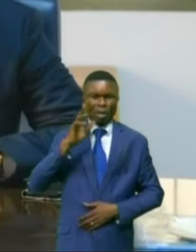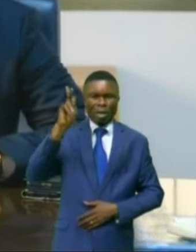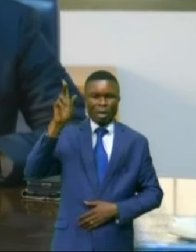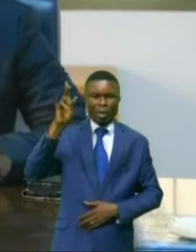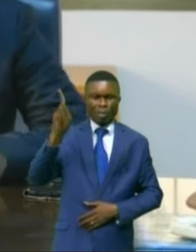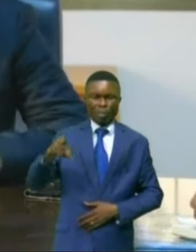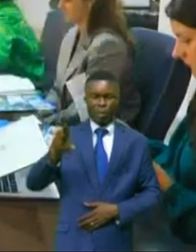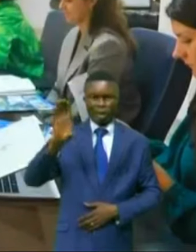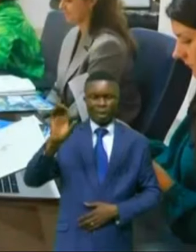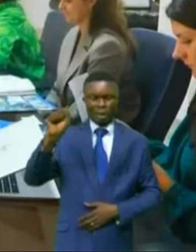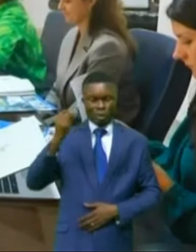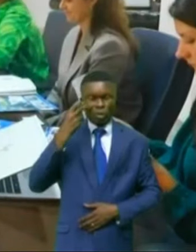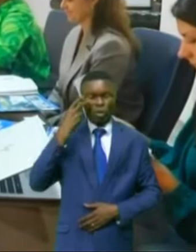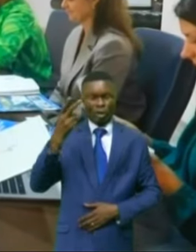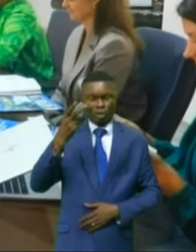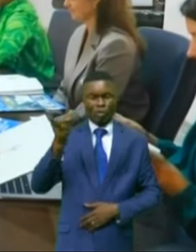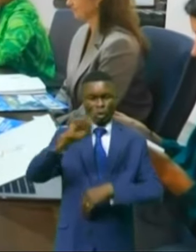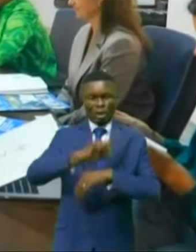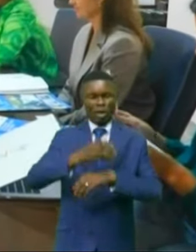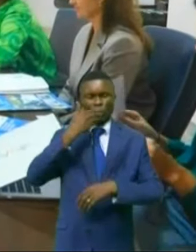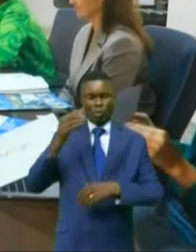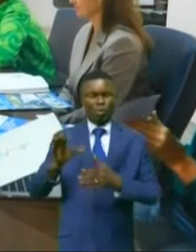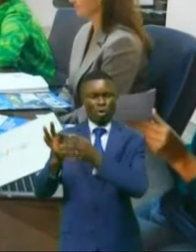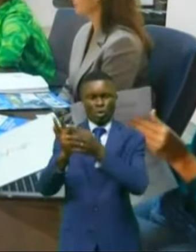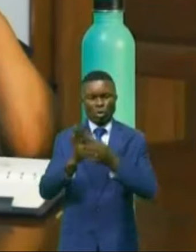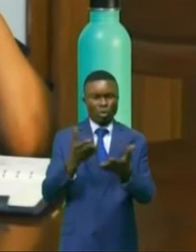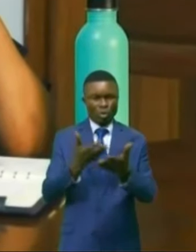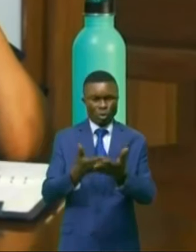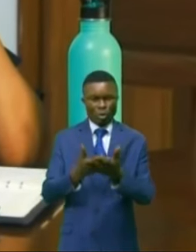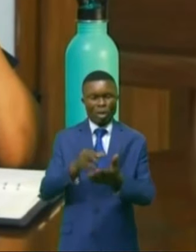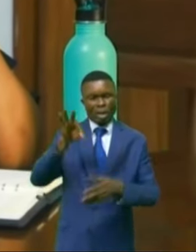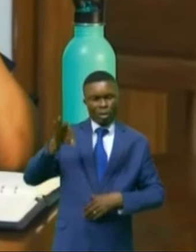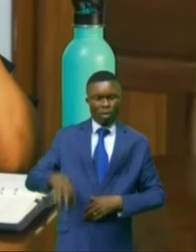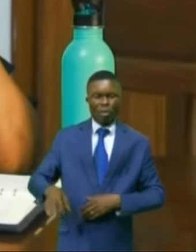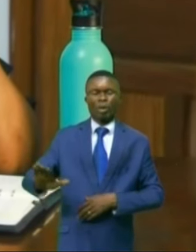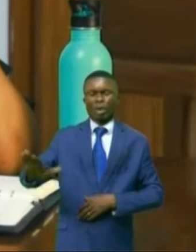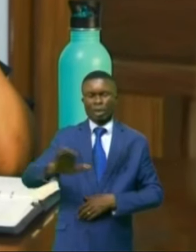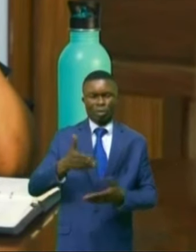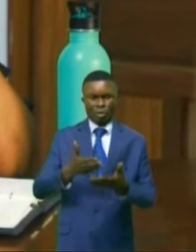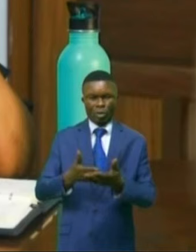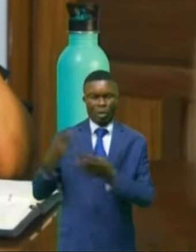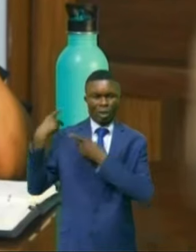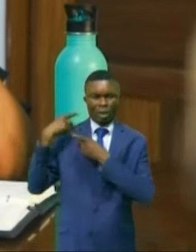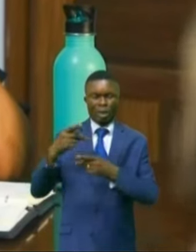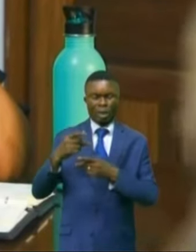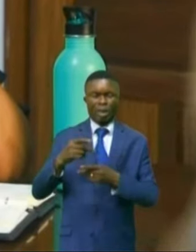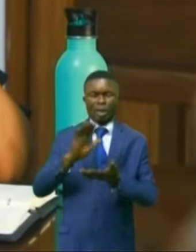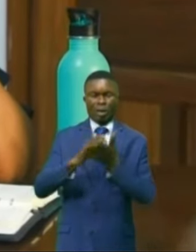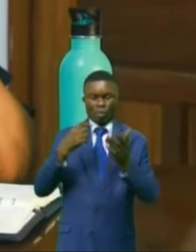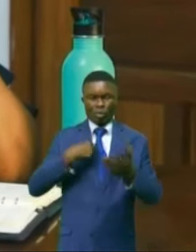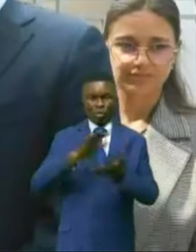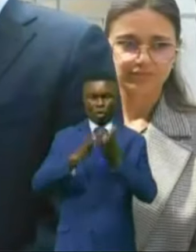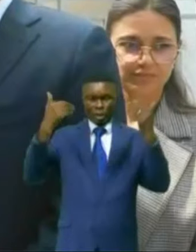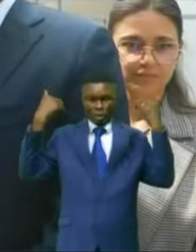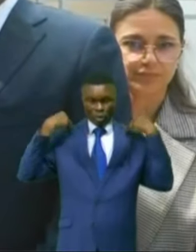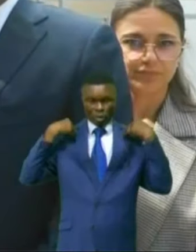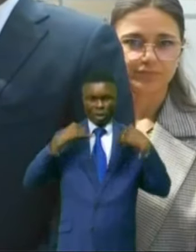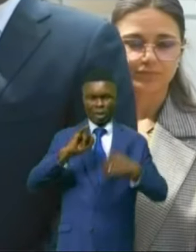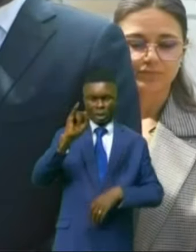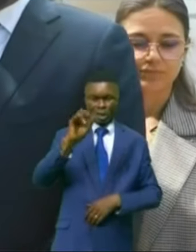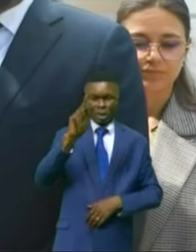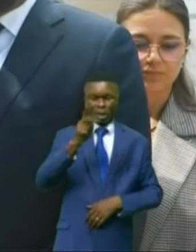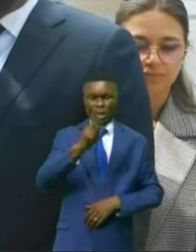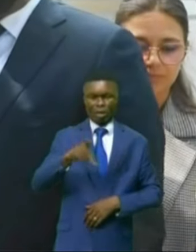ne voit que des jours meilleurs pour cette collaboration au bénéfice du pays. Et depuis notre avènement à la tête du